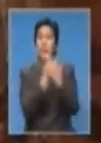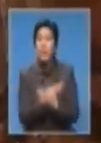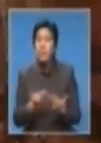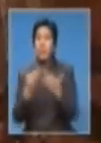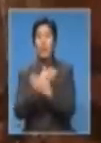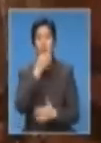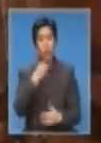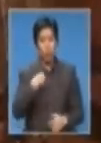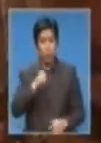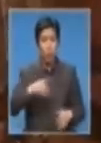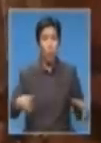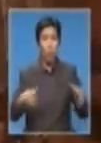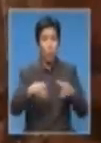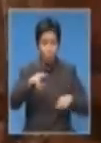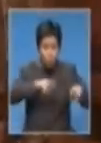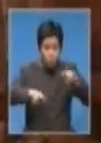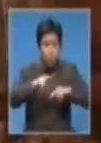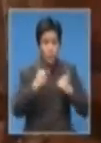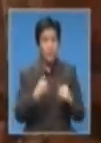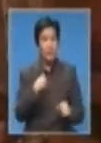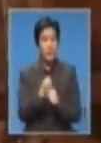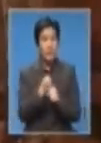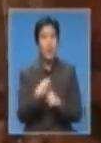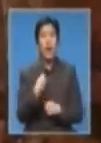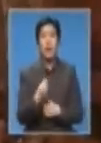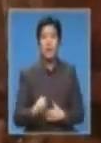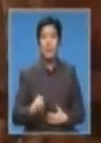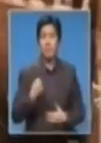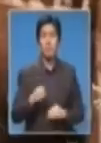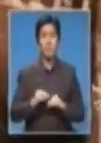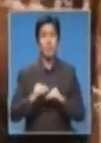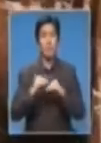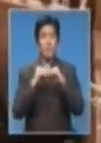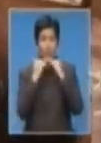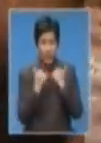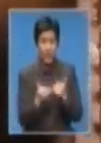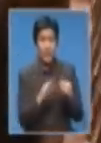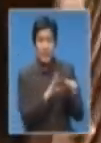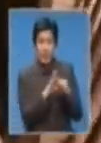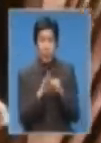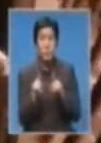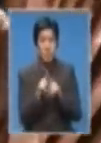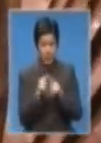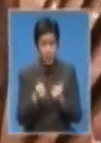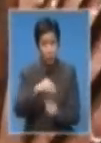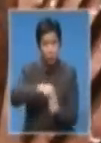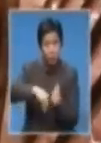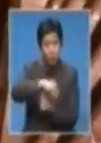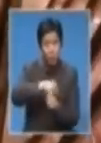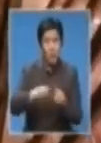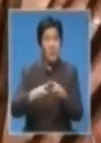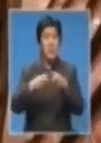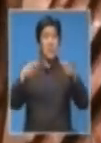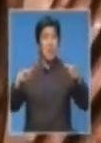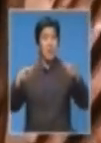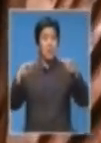ากันเองในสากลต่างๆให้เกิดความแข็งขึ้นนะครับแล้วก็เป็นห่วงโซ่กันกับธุรกิจขนาดกลางขนาดใหญ่แล้วก็